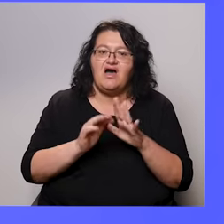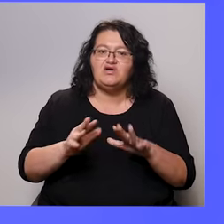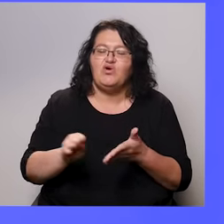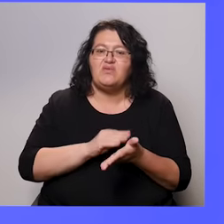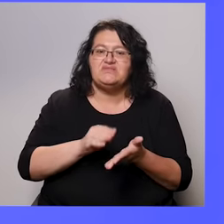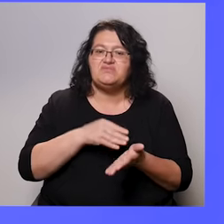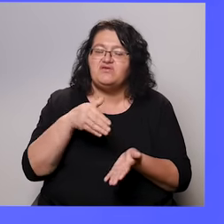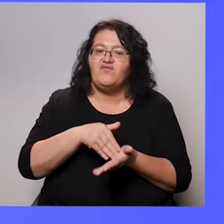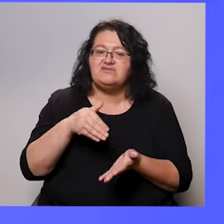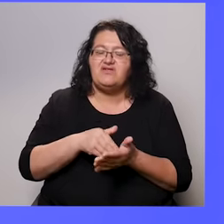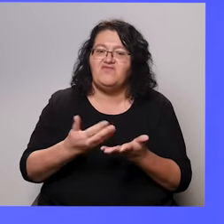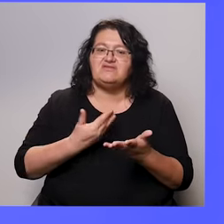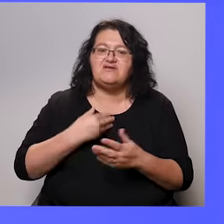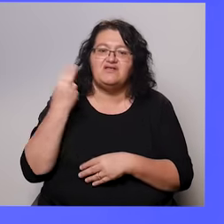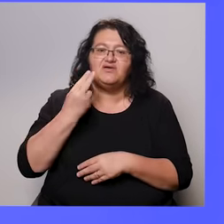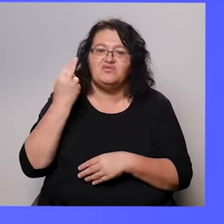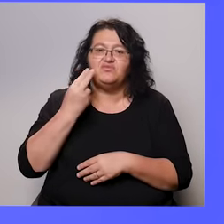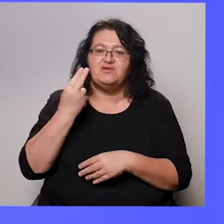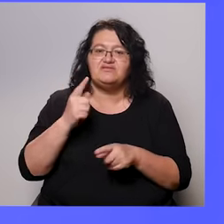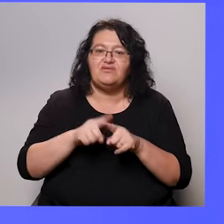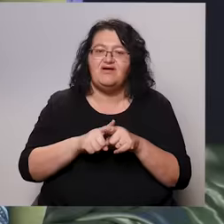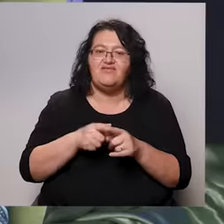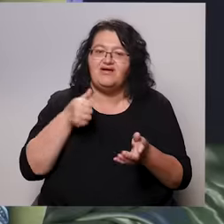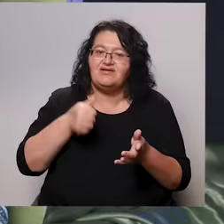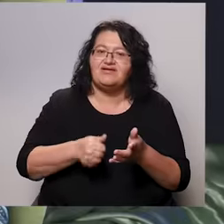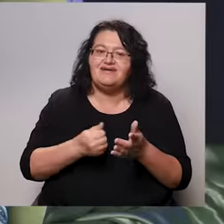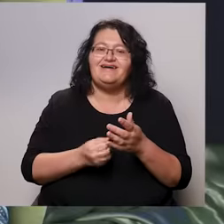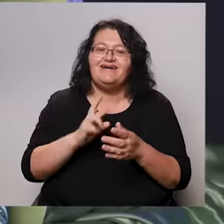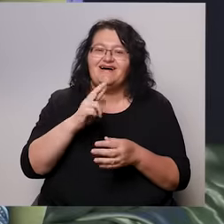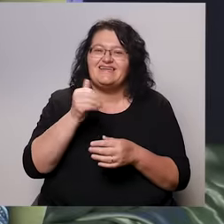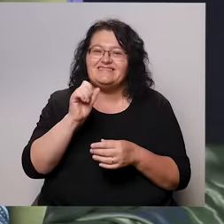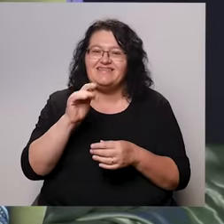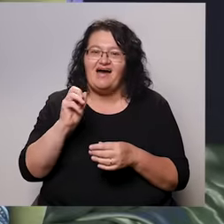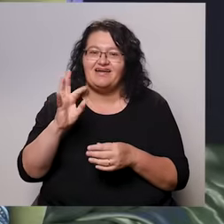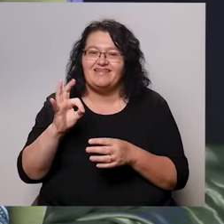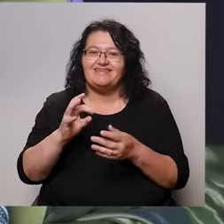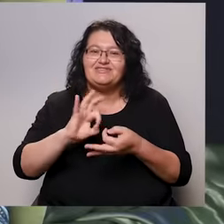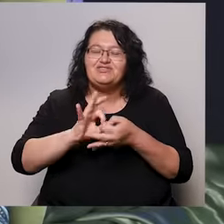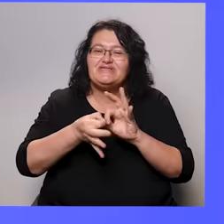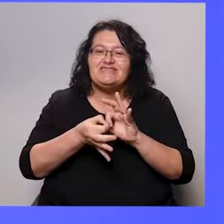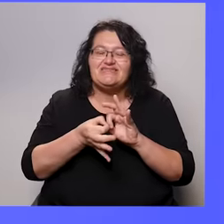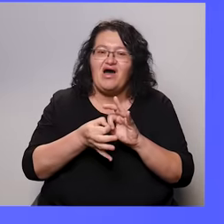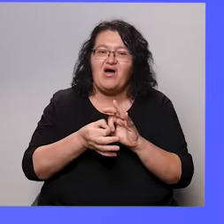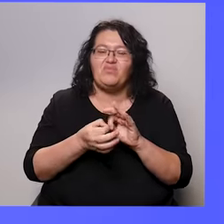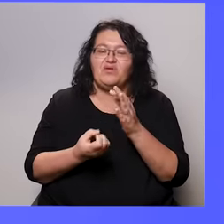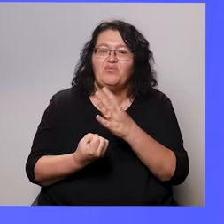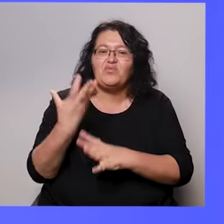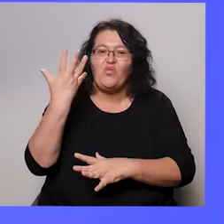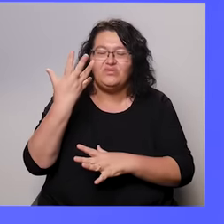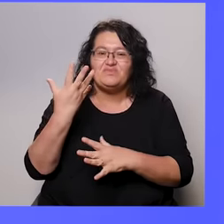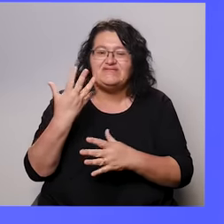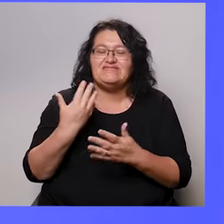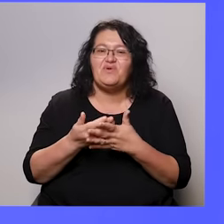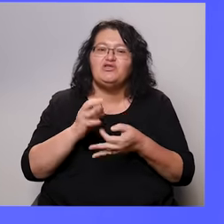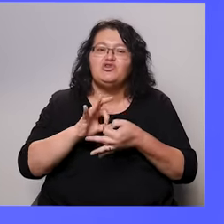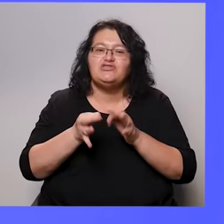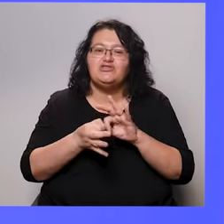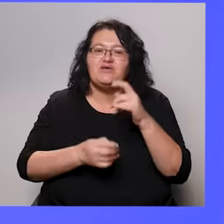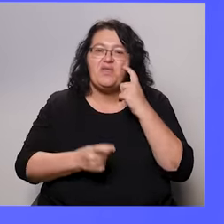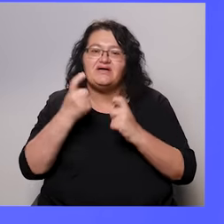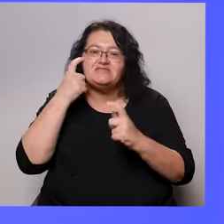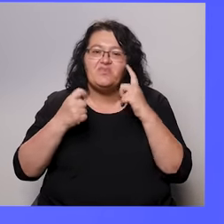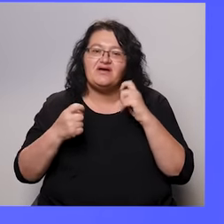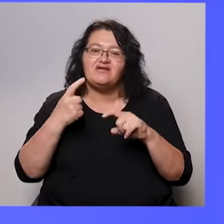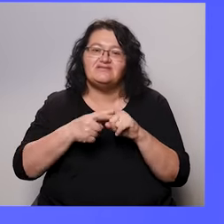așa am simțit că a fost nevoia să ne dea Dumnezeu un refresh al ceea ce înseamnă, ceea ce reprezintă